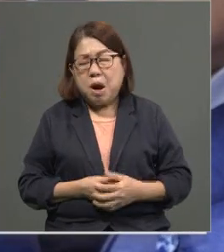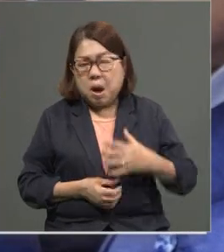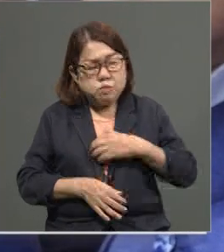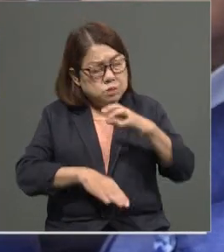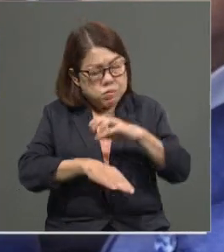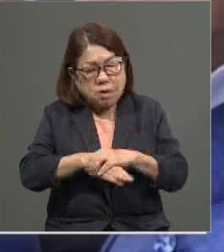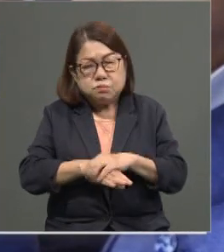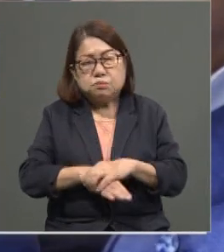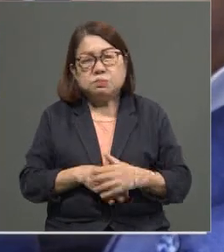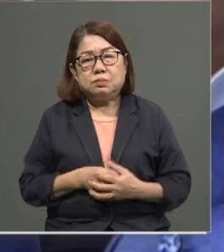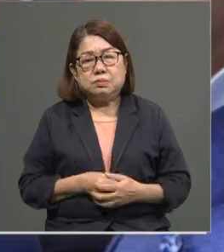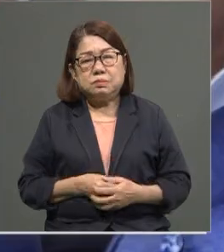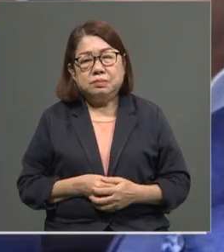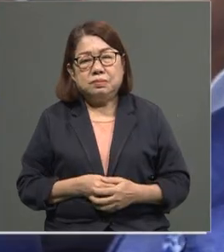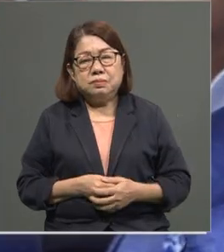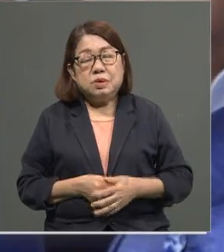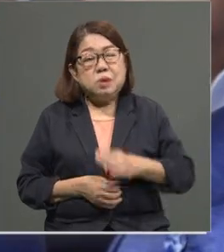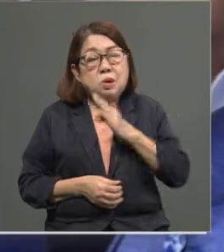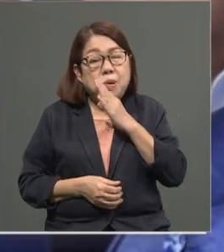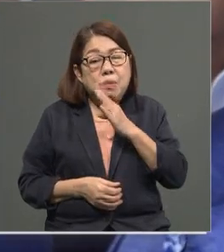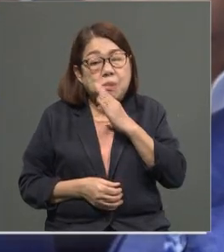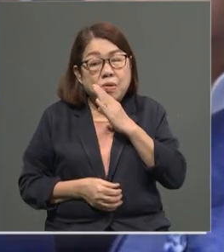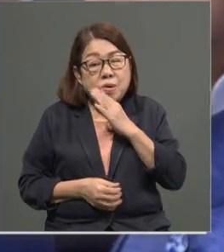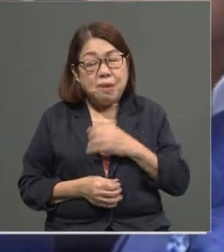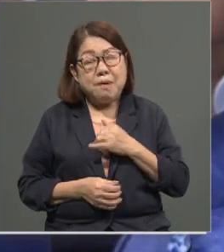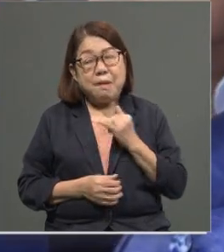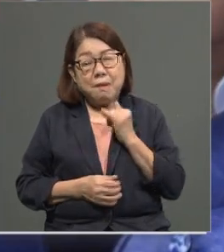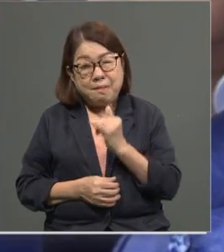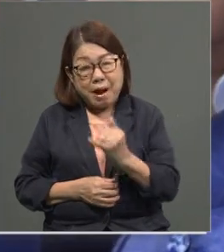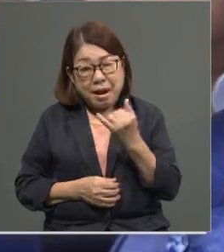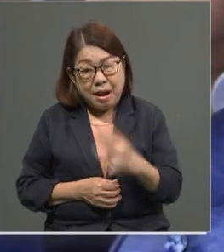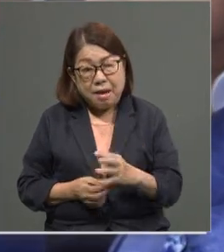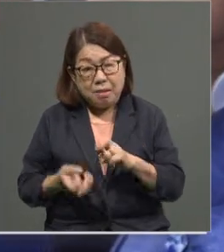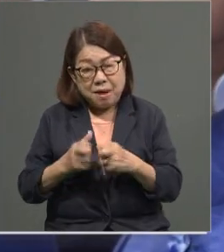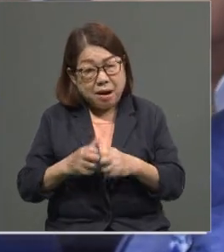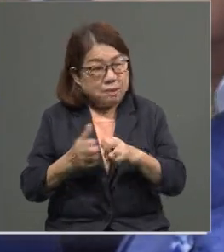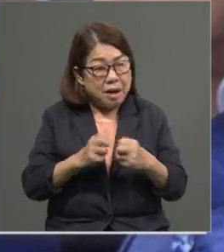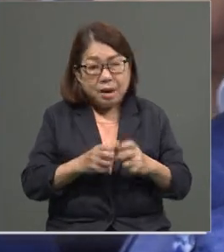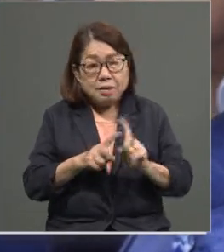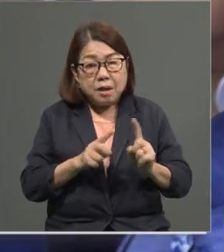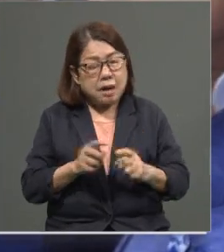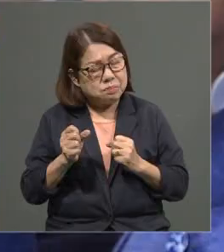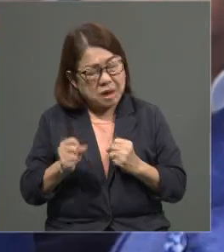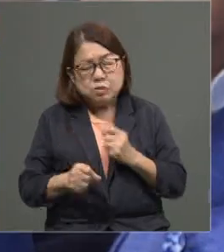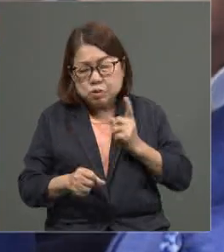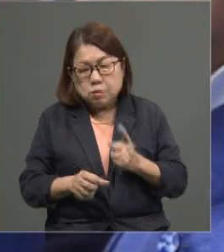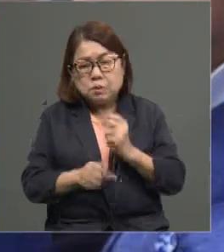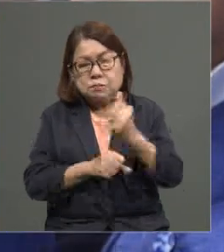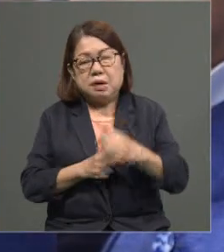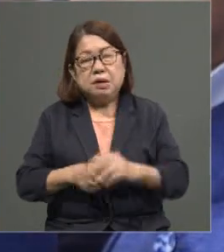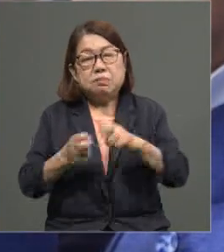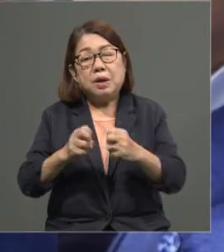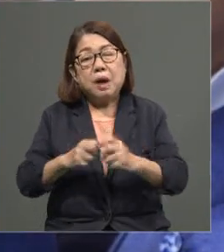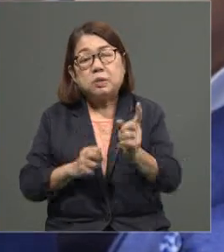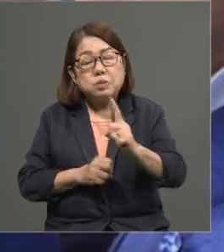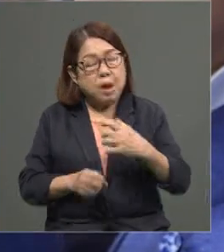อยนะถ้าไปแล้วยังไม่ได้ผลซอยมันตันผมก็จะทะลุซอยนั้นออกไปทุบกำแพงออกไ